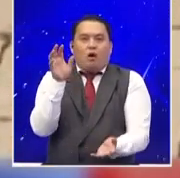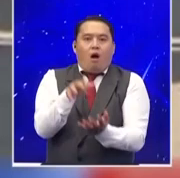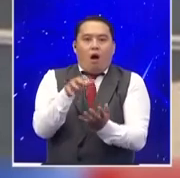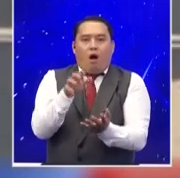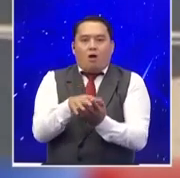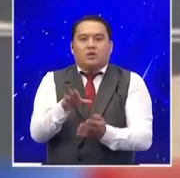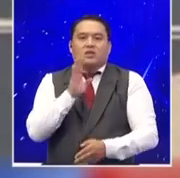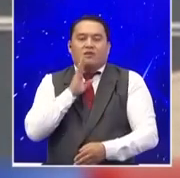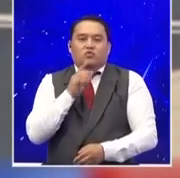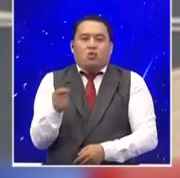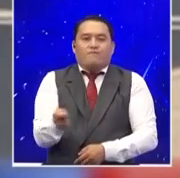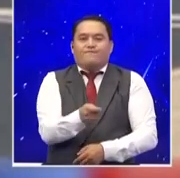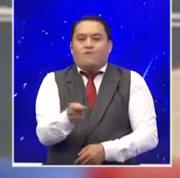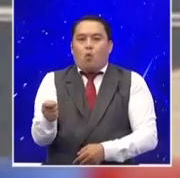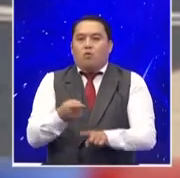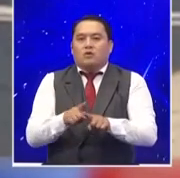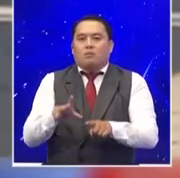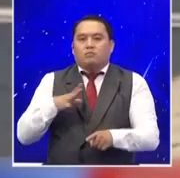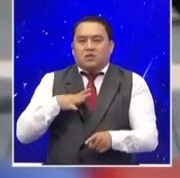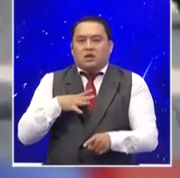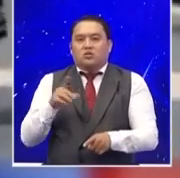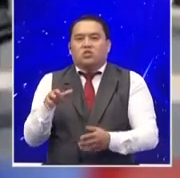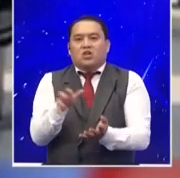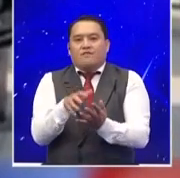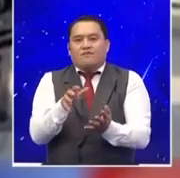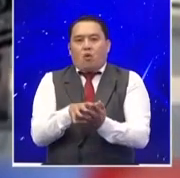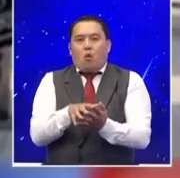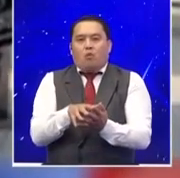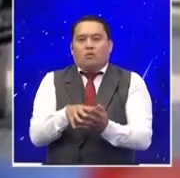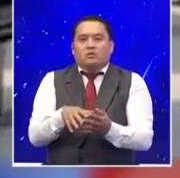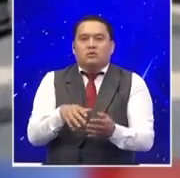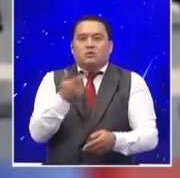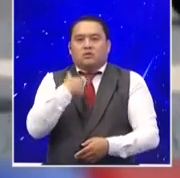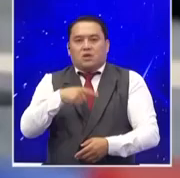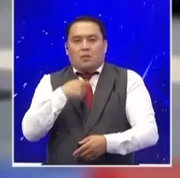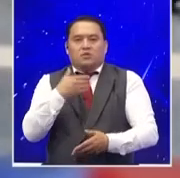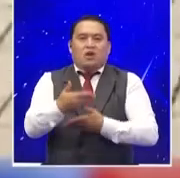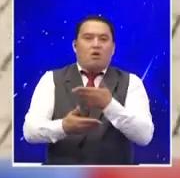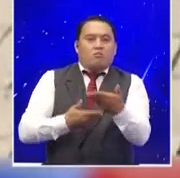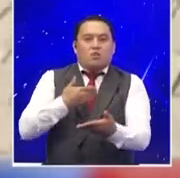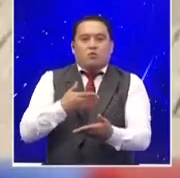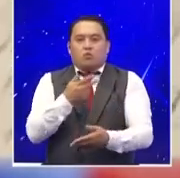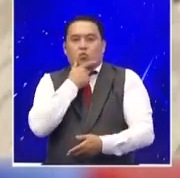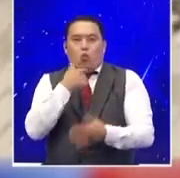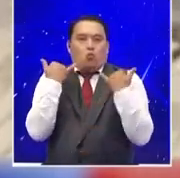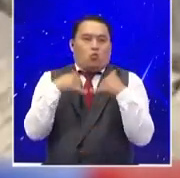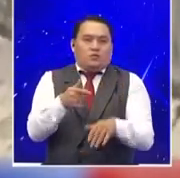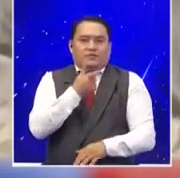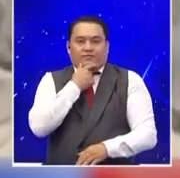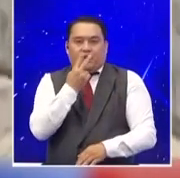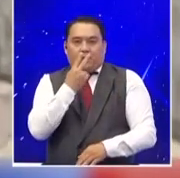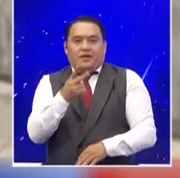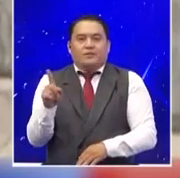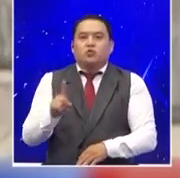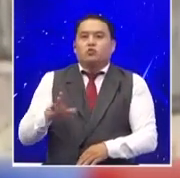аллигатора вела на поводке девушка, но был и момент, когда животное вальяжно шло самостоятельно, а прохожие только удивленно на него